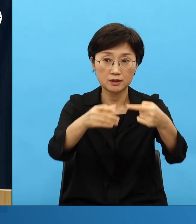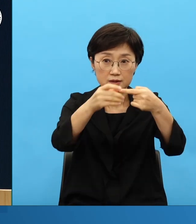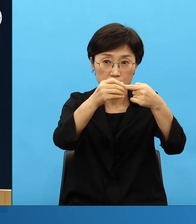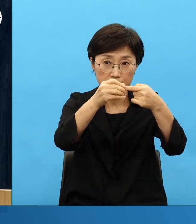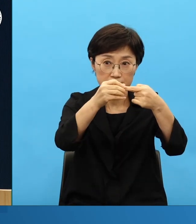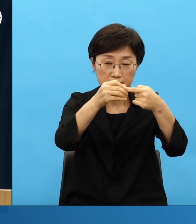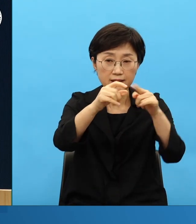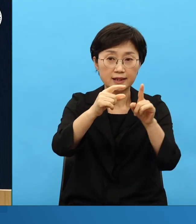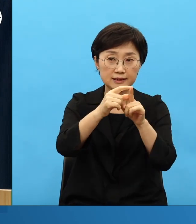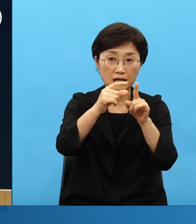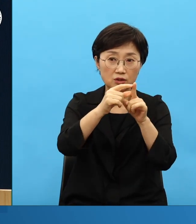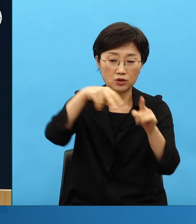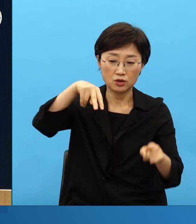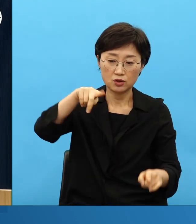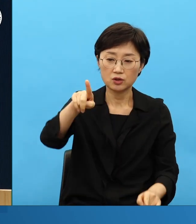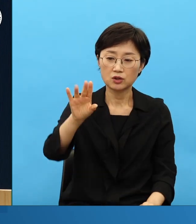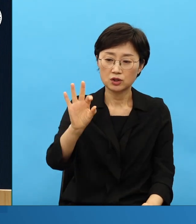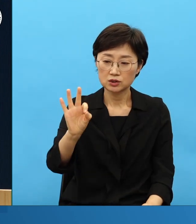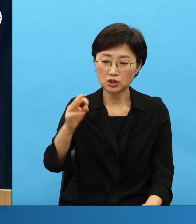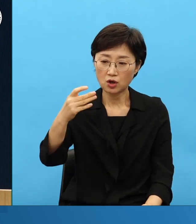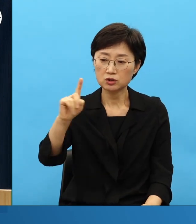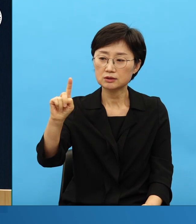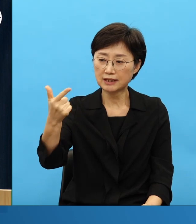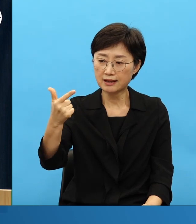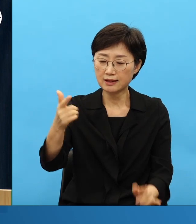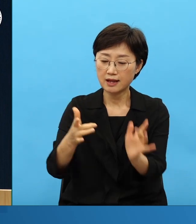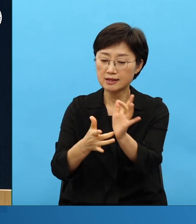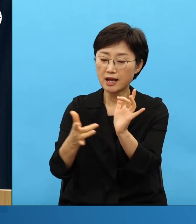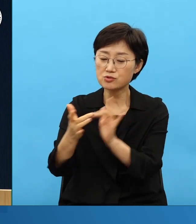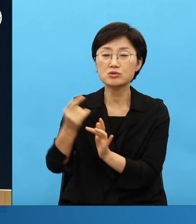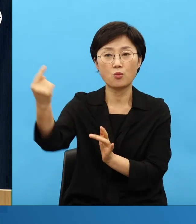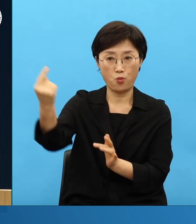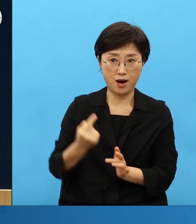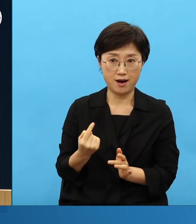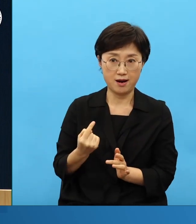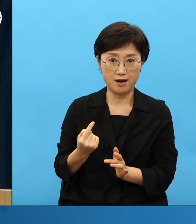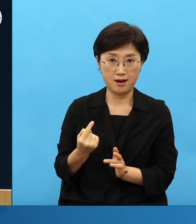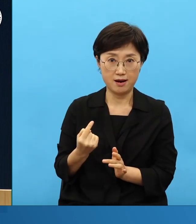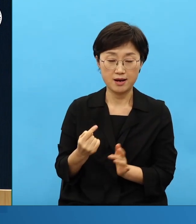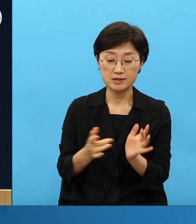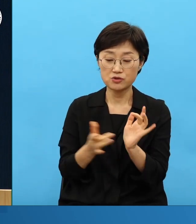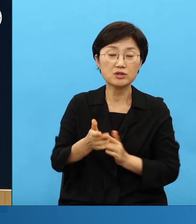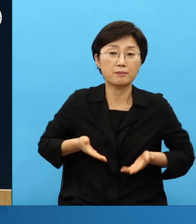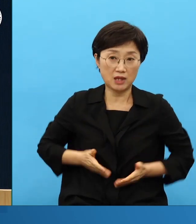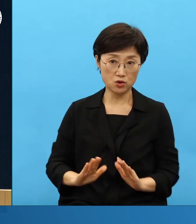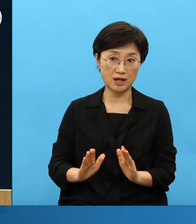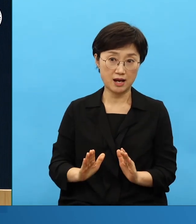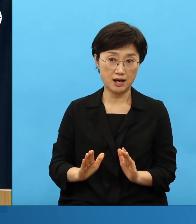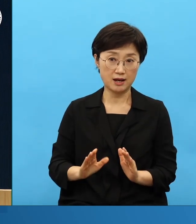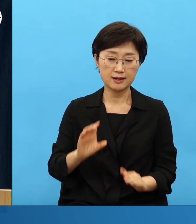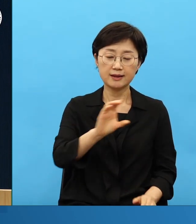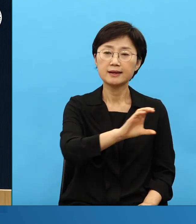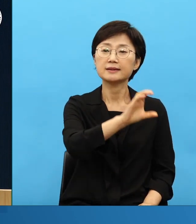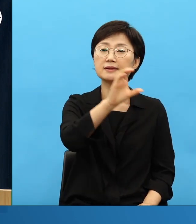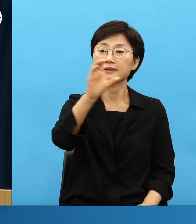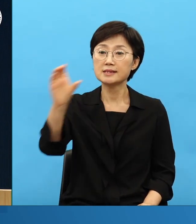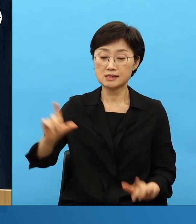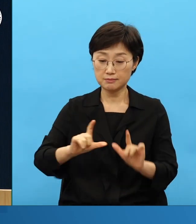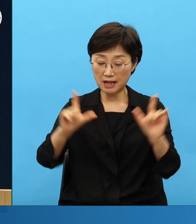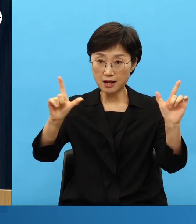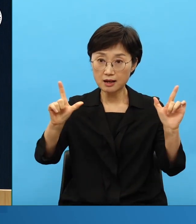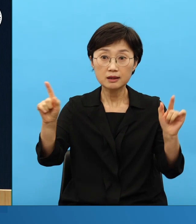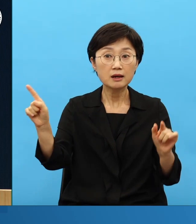성탄 크리스마스는 과거의 모든 벽을 넘어선 그리스도의 날입니다.